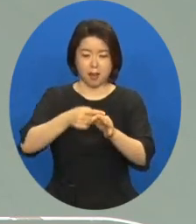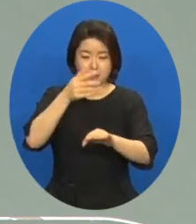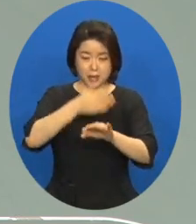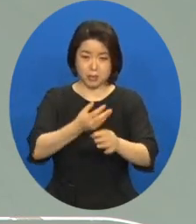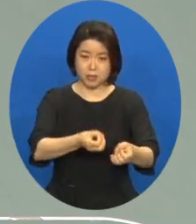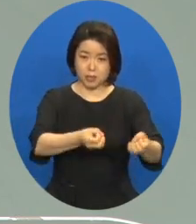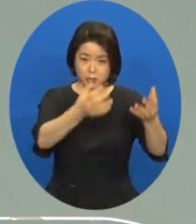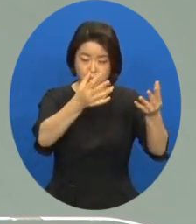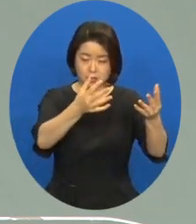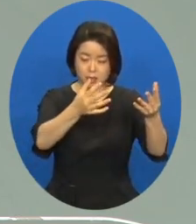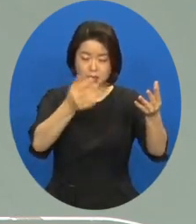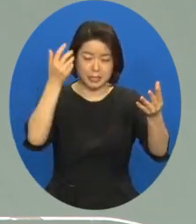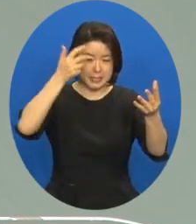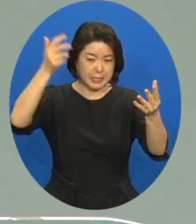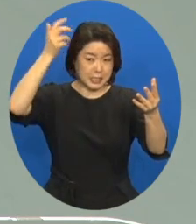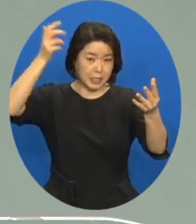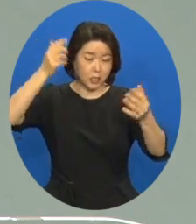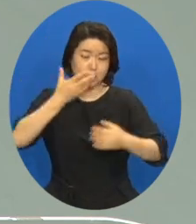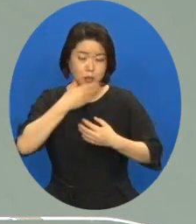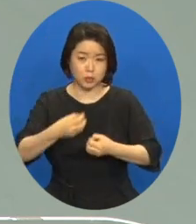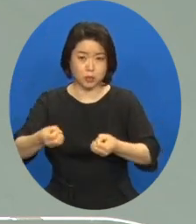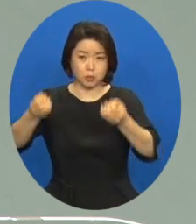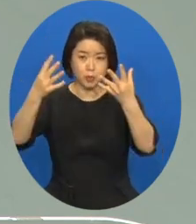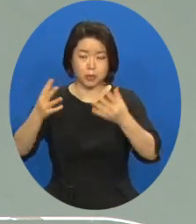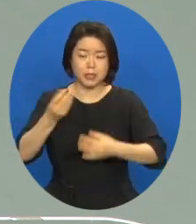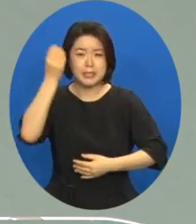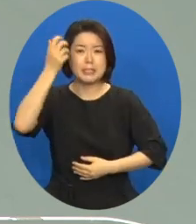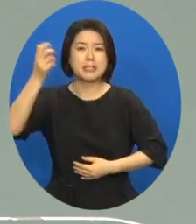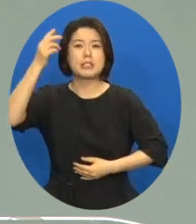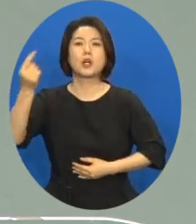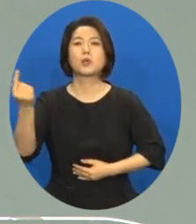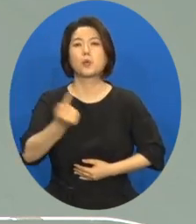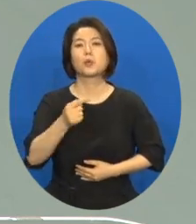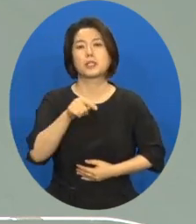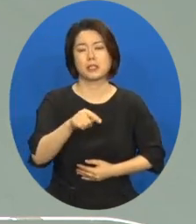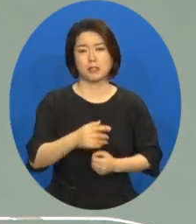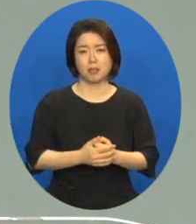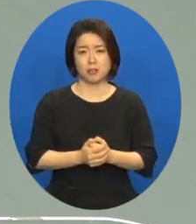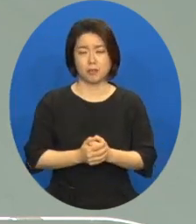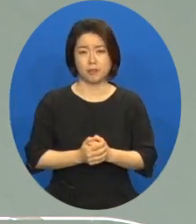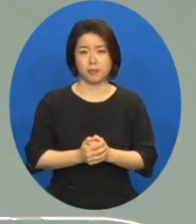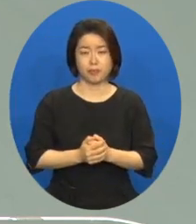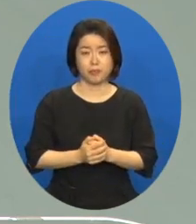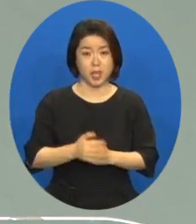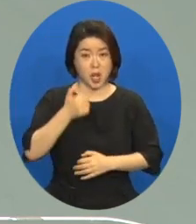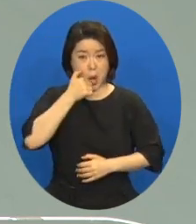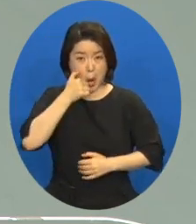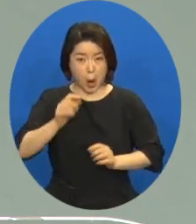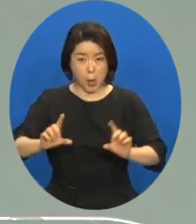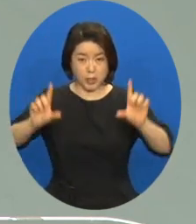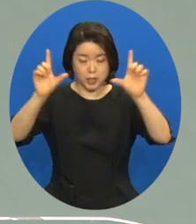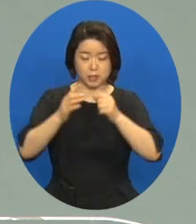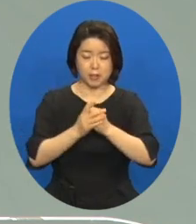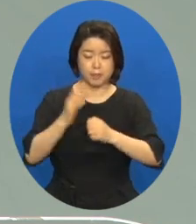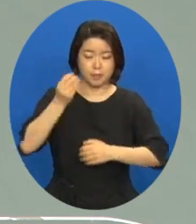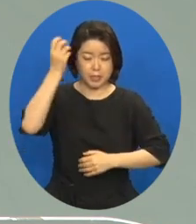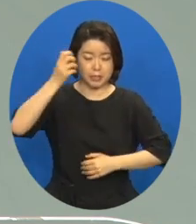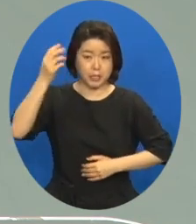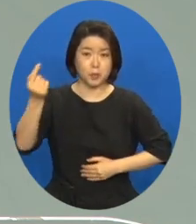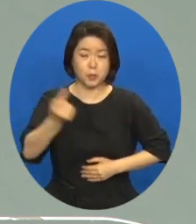맥추절의 축복, 영적인 축복은 성령 강림이에요. 오순절에 성령이 임하셨는데 이